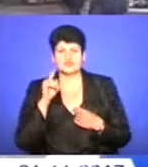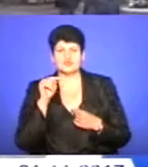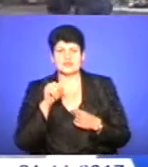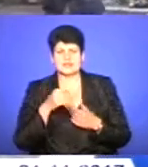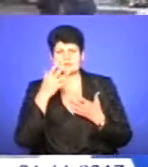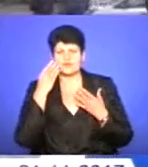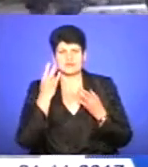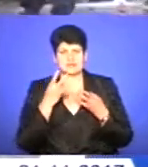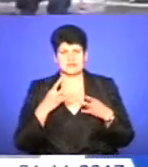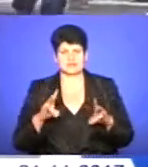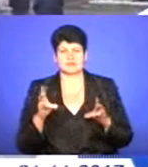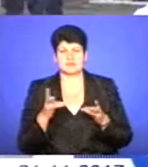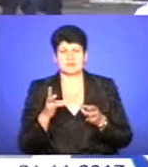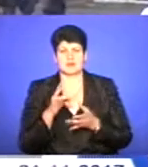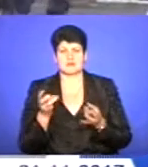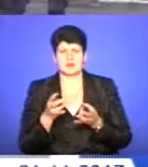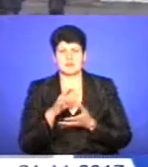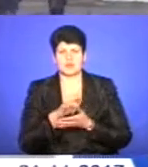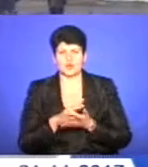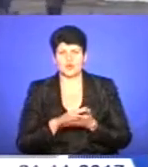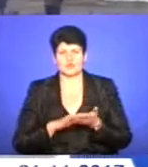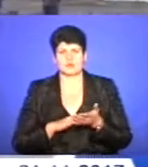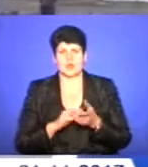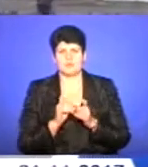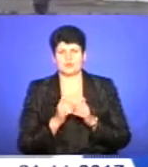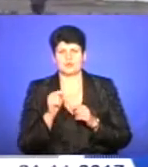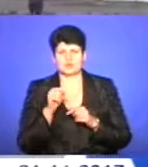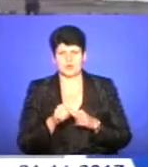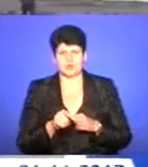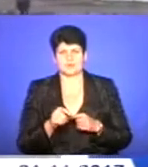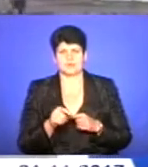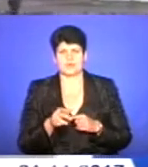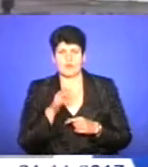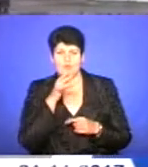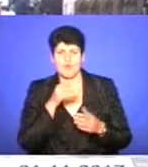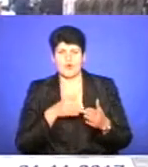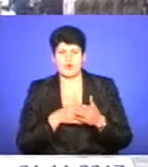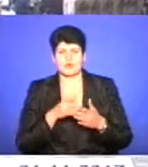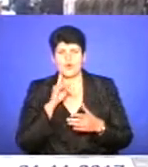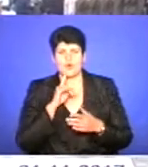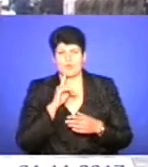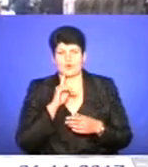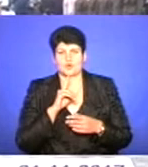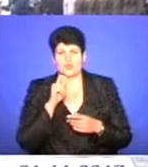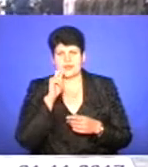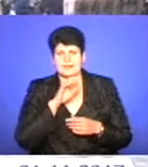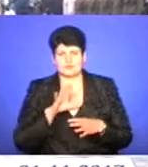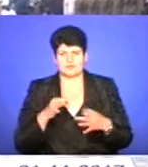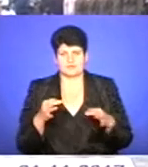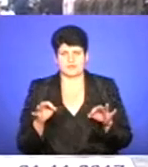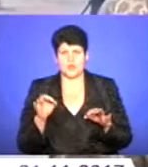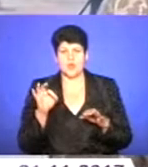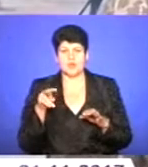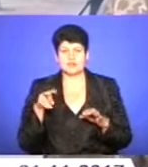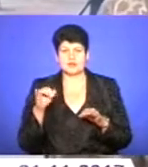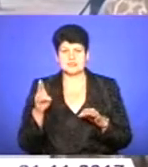далі продовжити боротьбу до тої пори, допоки Україна не буде вільною. Олексій також був на Майдані.